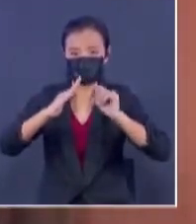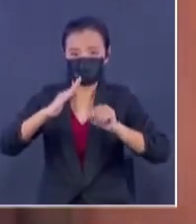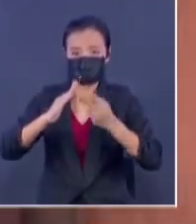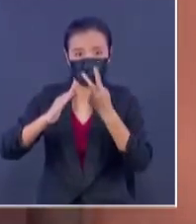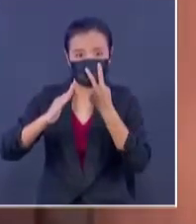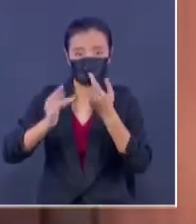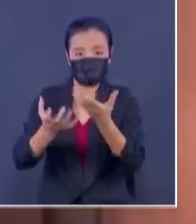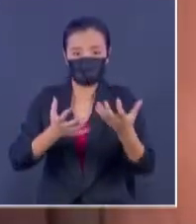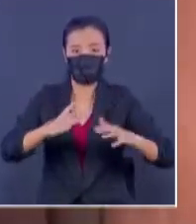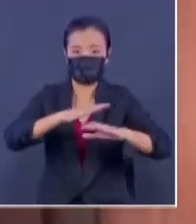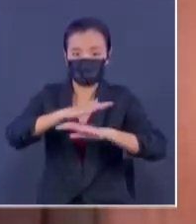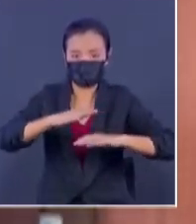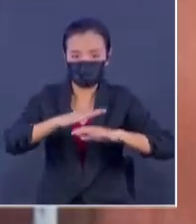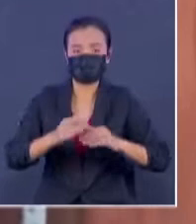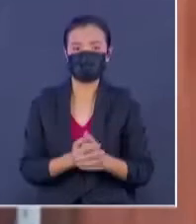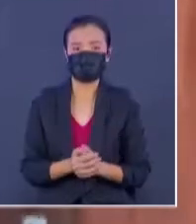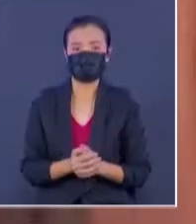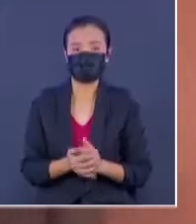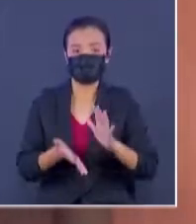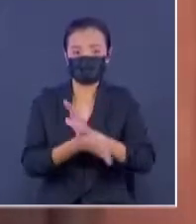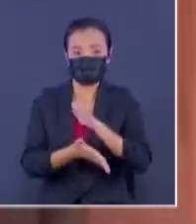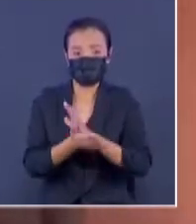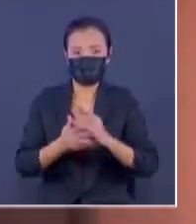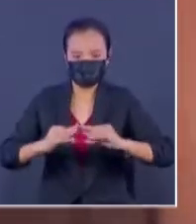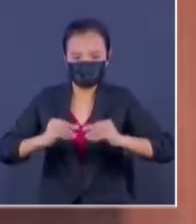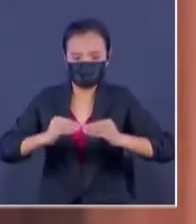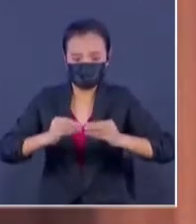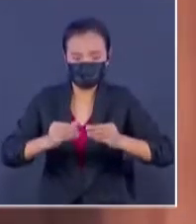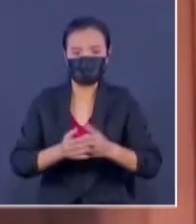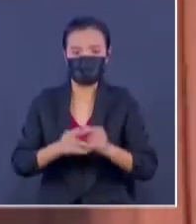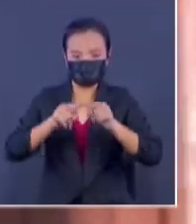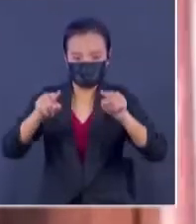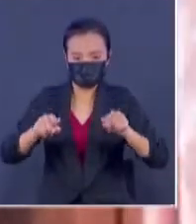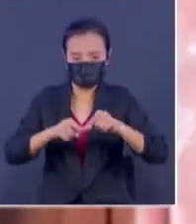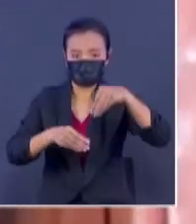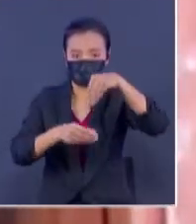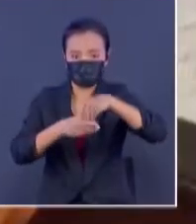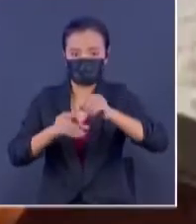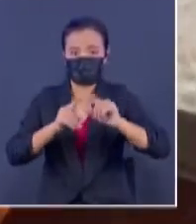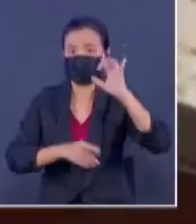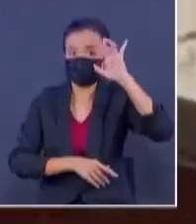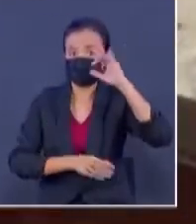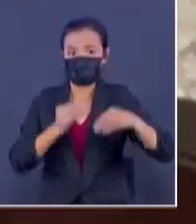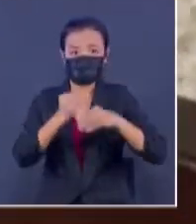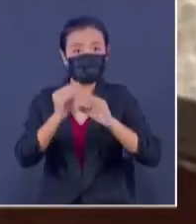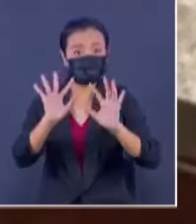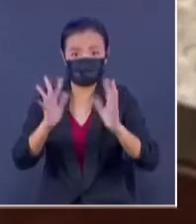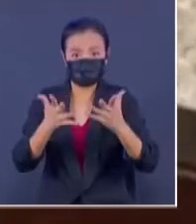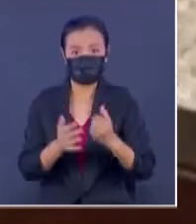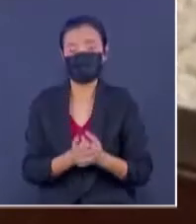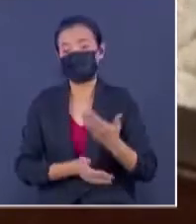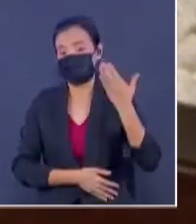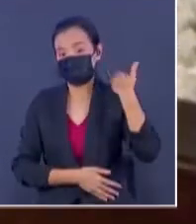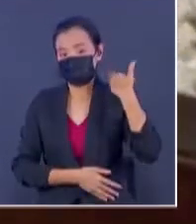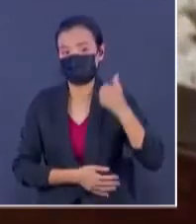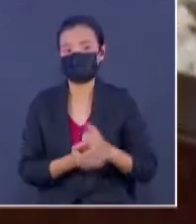บของกลางเพิ่มด้วยไม่ว่าจะเป็นเศษกระดาษฟอยล์ซองบรรจุยาเสพติดแต่ไม่พบยาบ้าเพิ่มเติมค่ะเนื่องจากก่อนหน้านี้